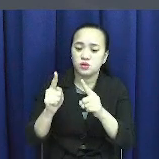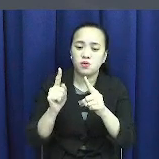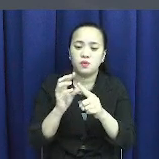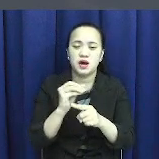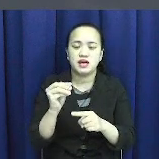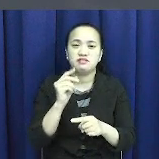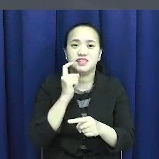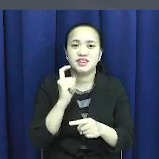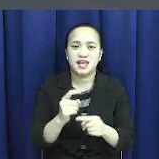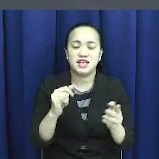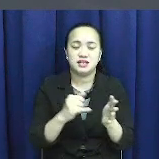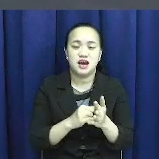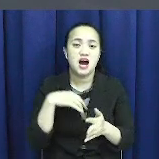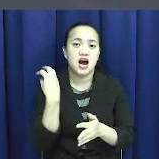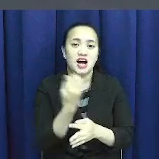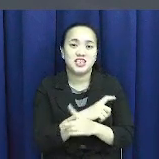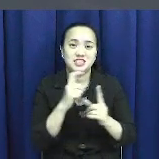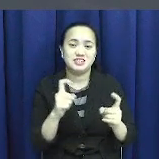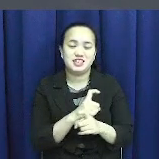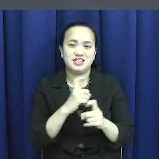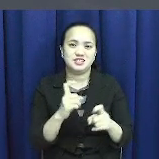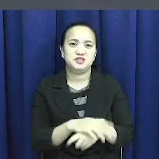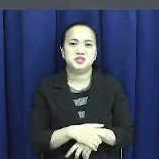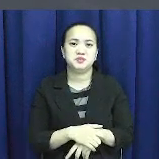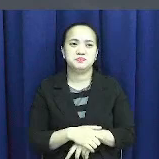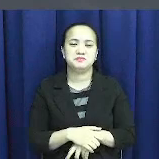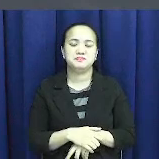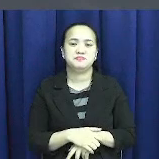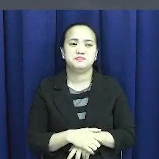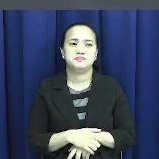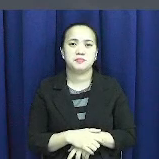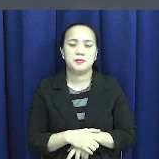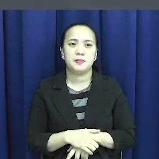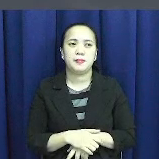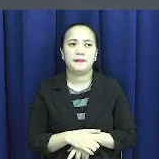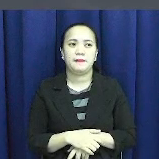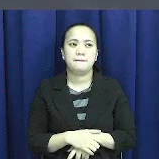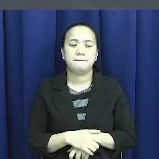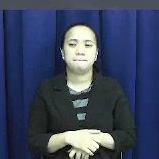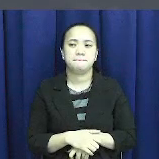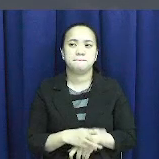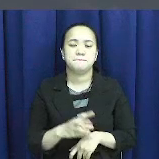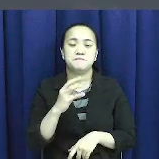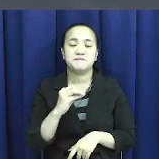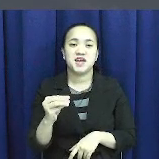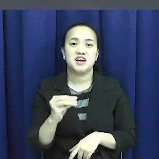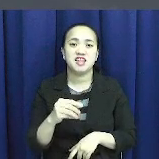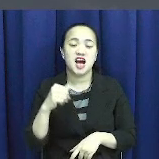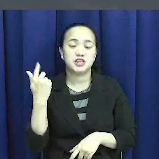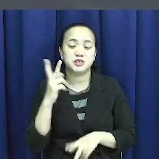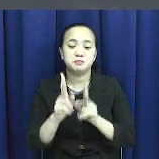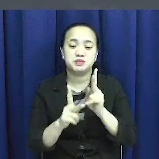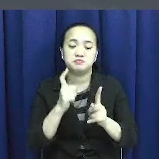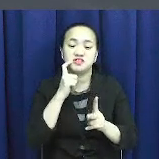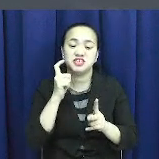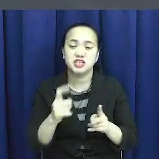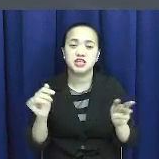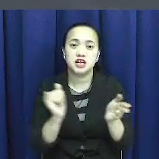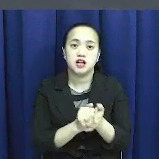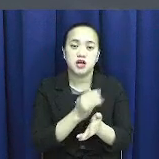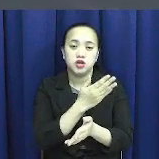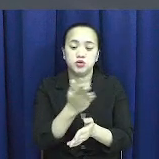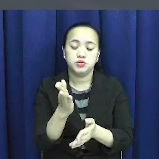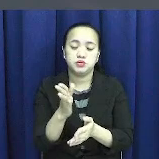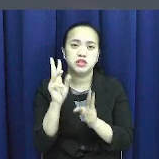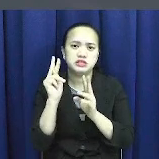Oh, wala naman siyang kinalaman sa kasalanan ko eh. Tapos siya ang magsasabi sa akin, ganitong gagawin mo ha, ganito, ganyan gagawin mo